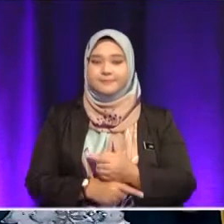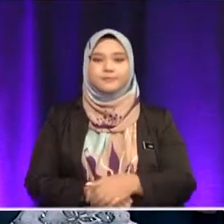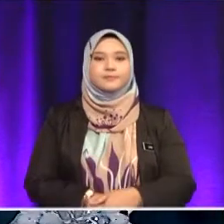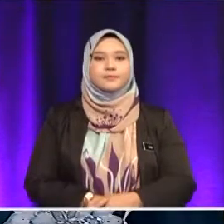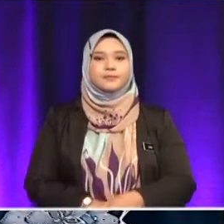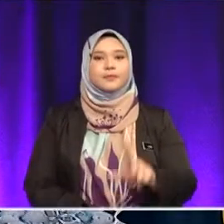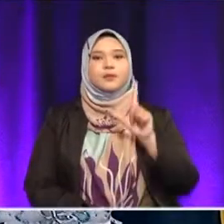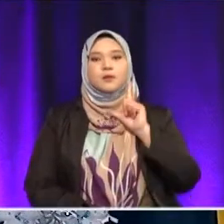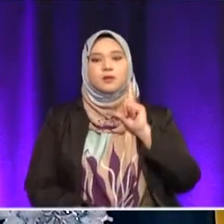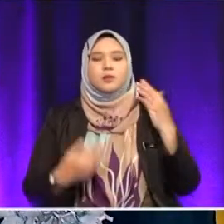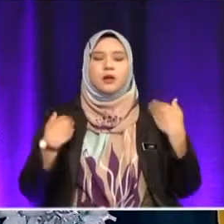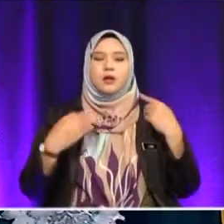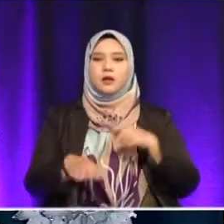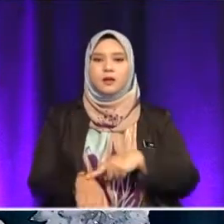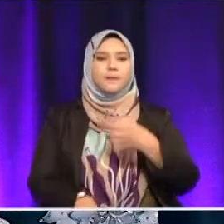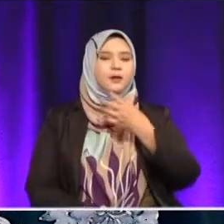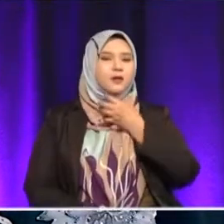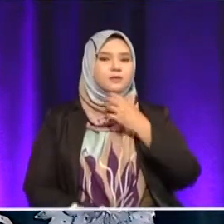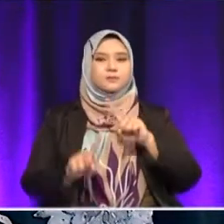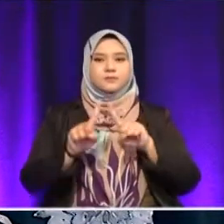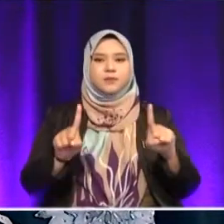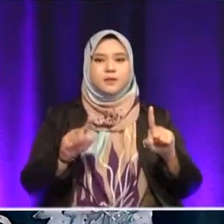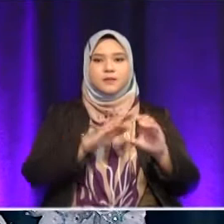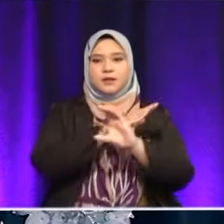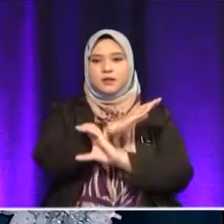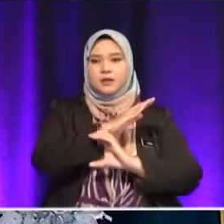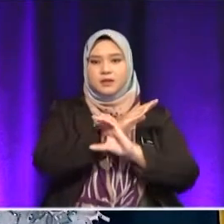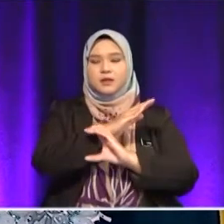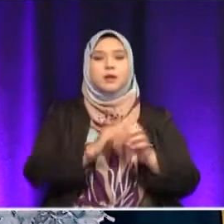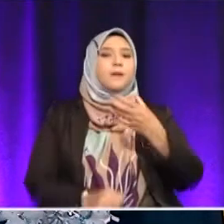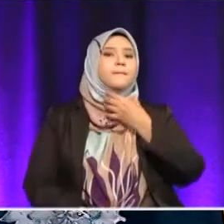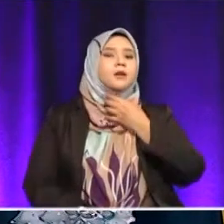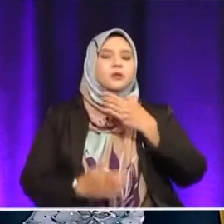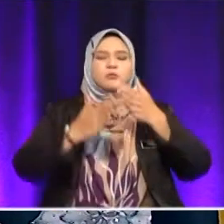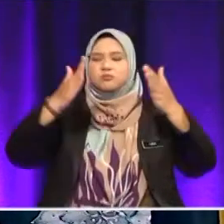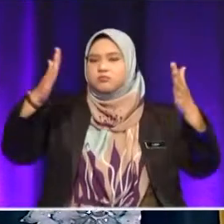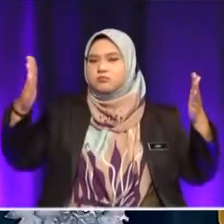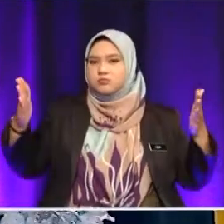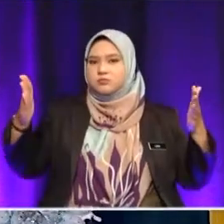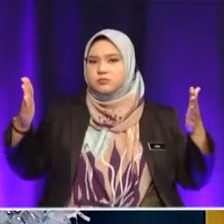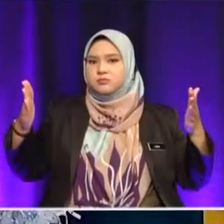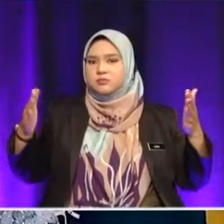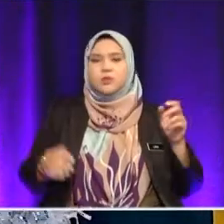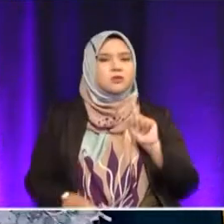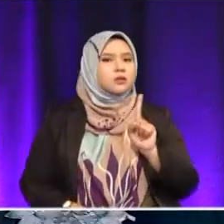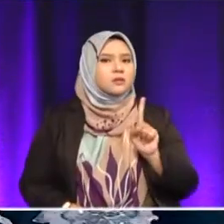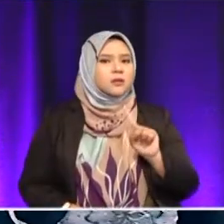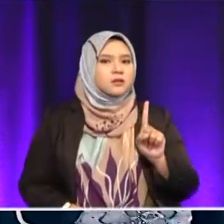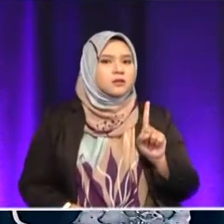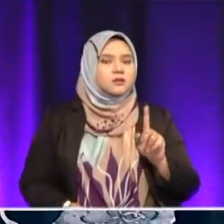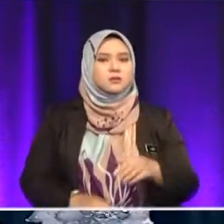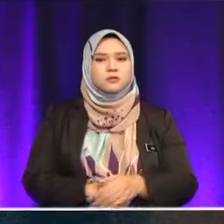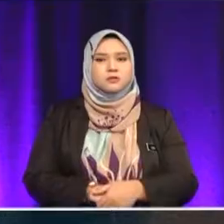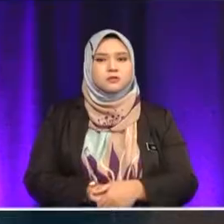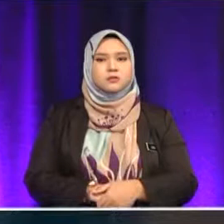Negeri perak itu besar ya Ada banyak daerah ya Jadi sebenarnya Lengkong ini berada di daerah mana ya